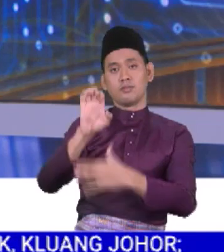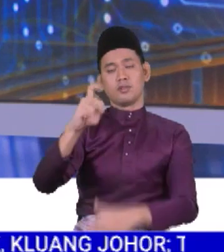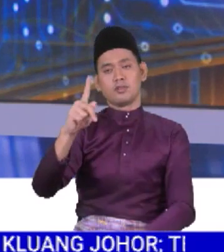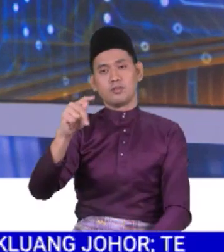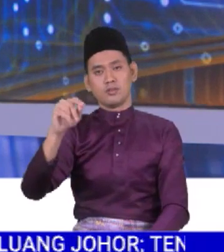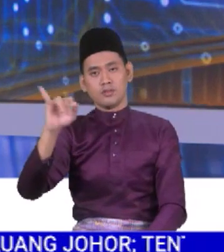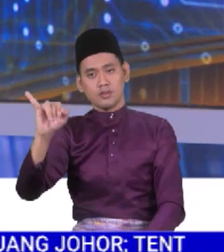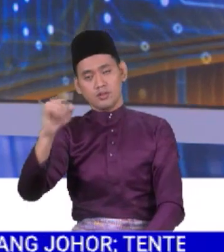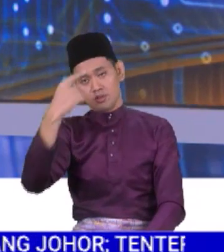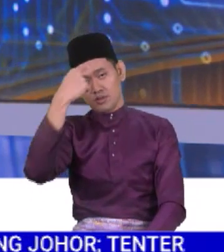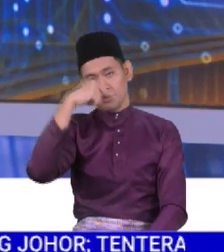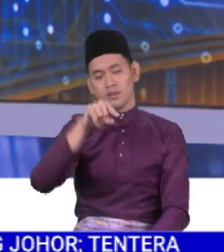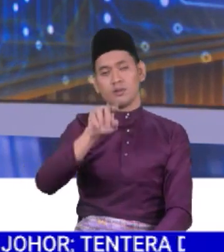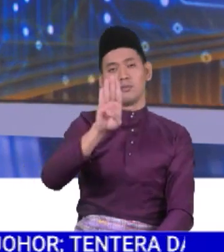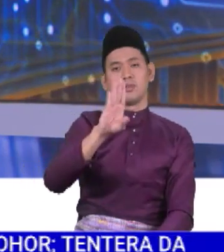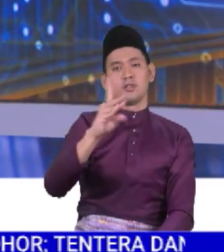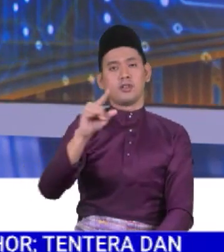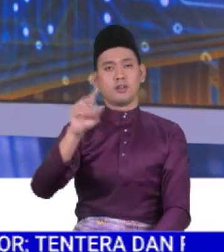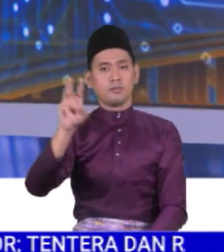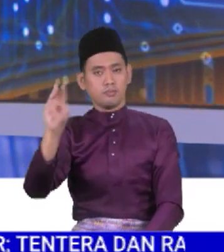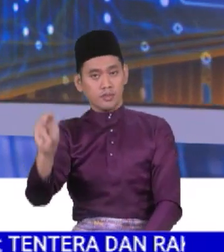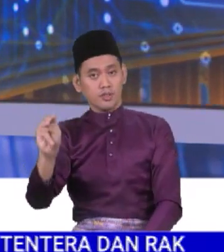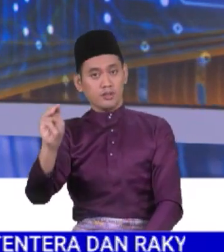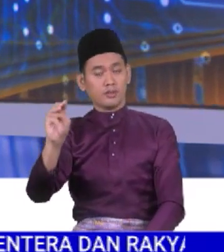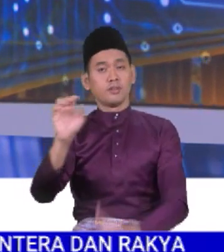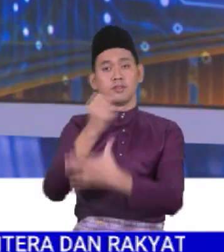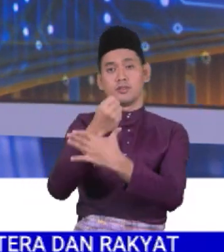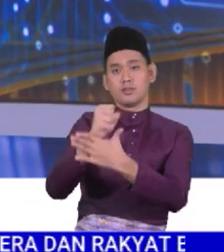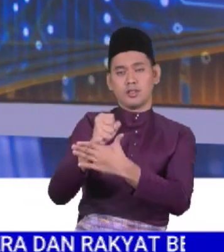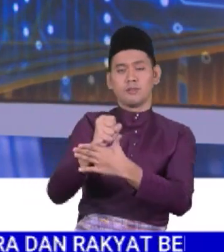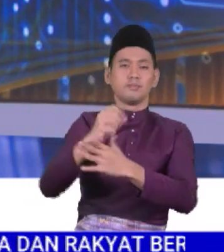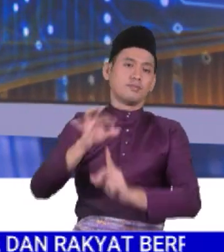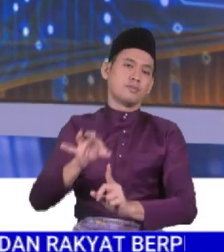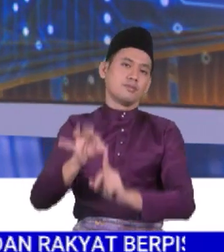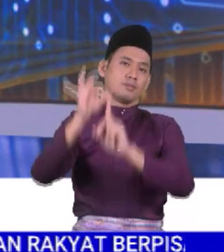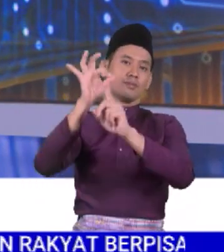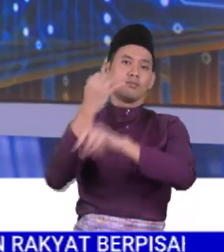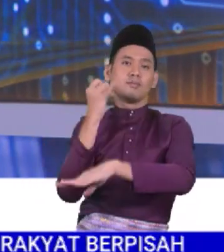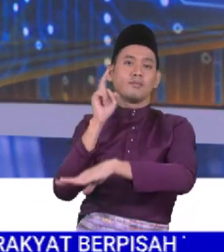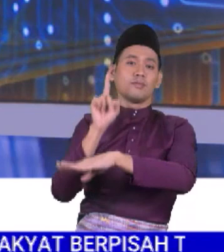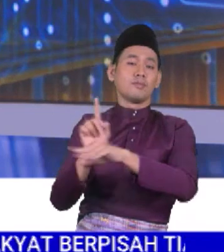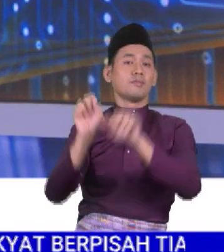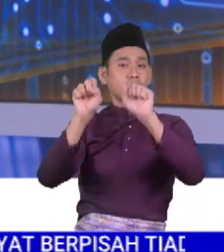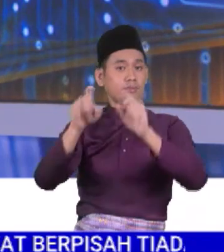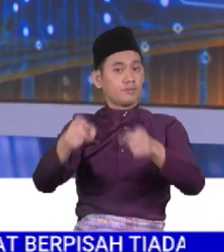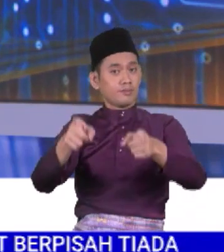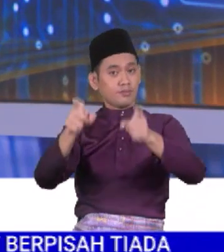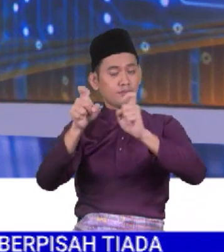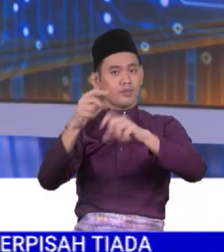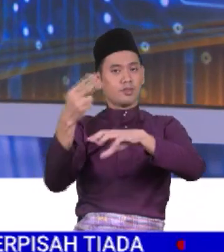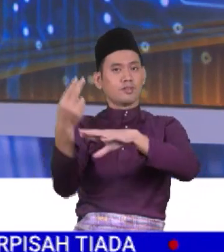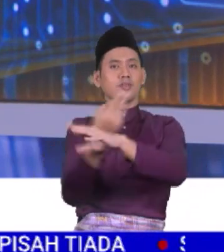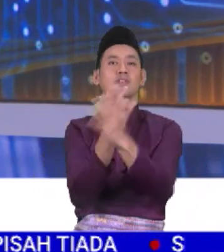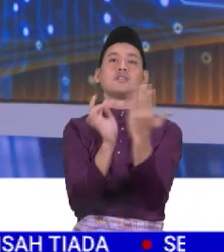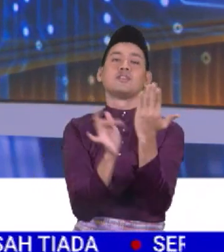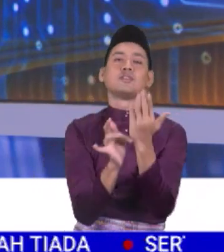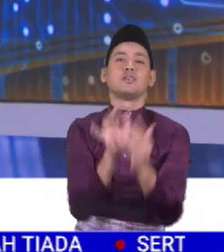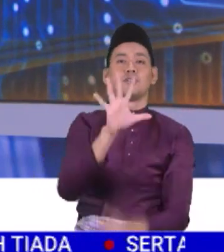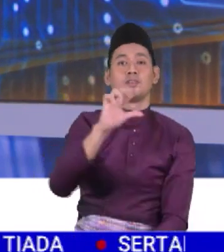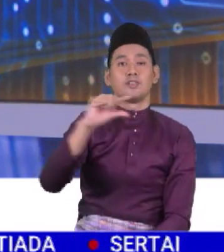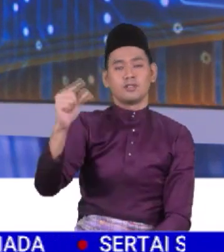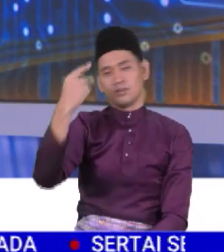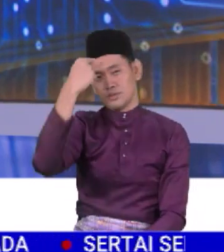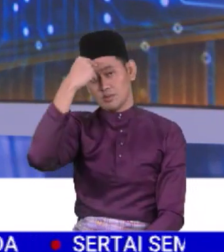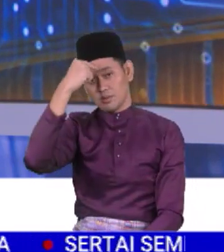dalam DNB termasuk saham khas. Perjanjian tersebut bakal membantu mempercepatkan penggunaan teknologi 5G